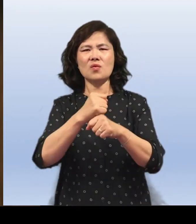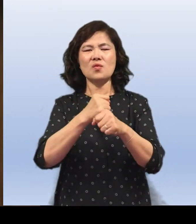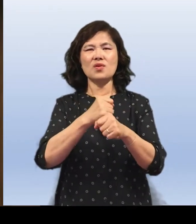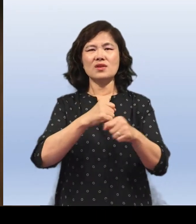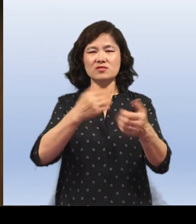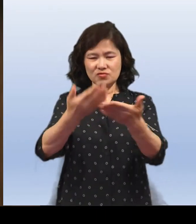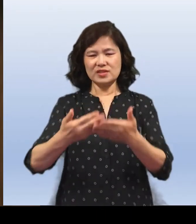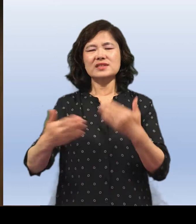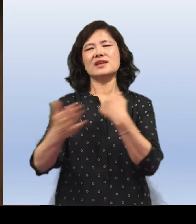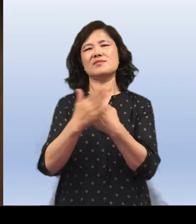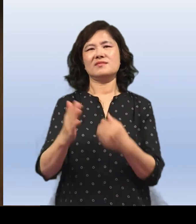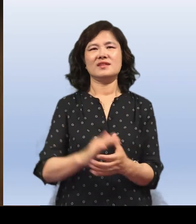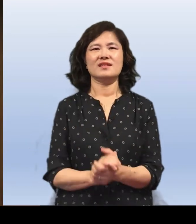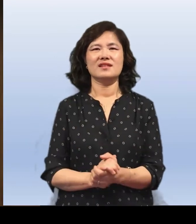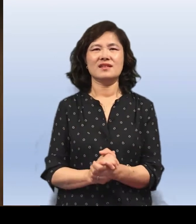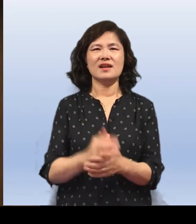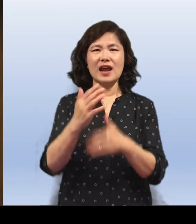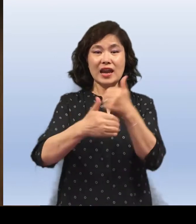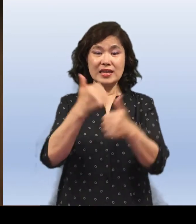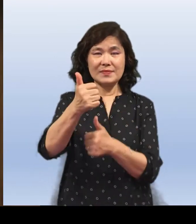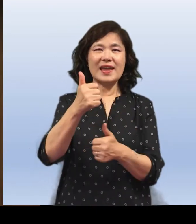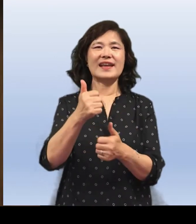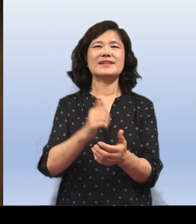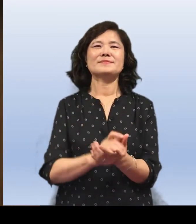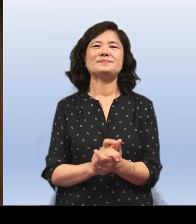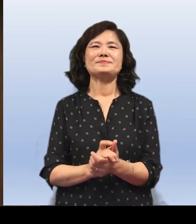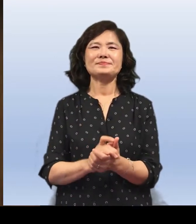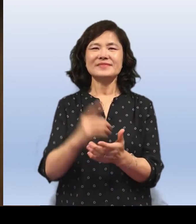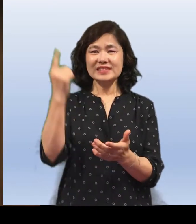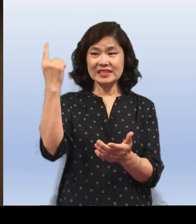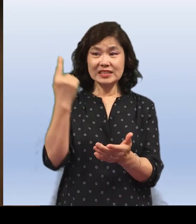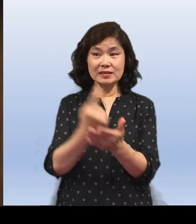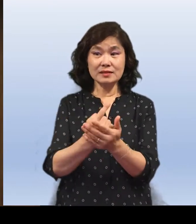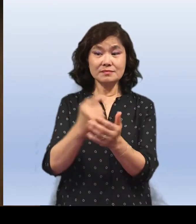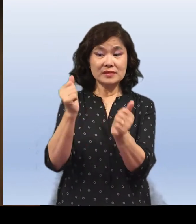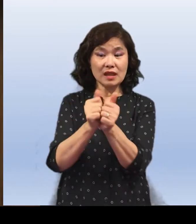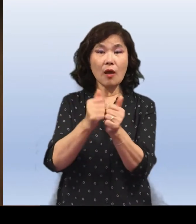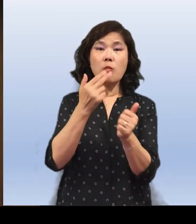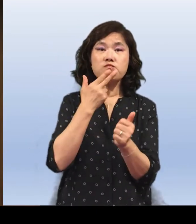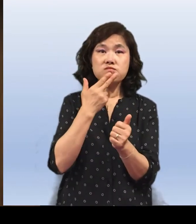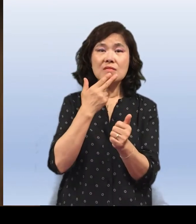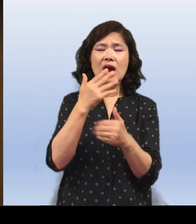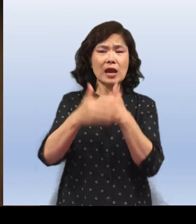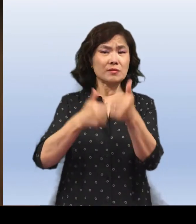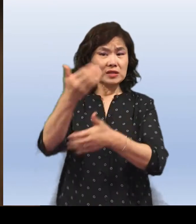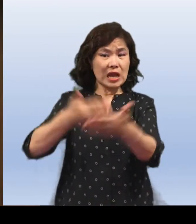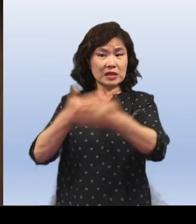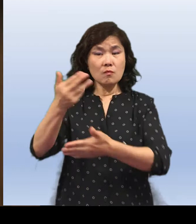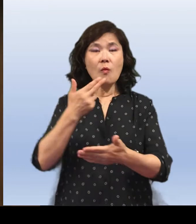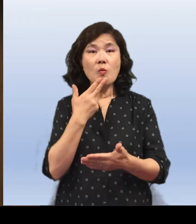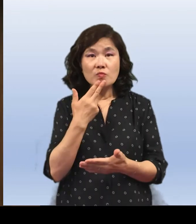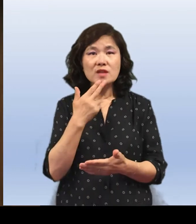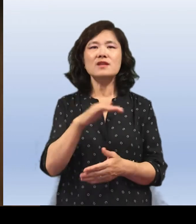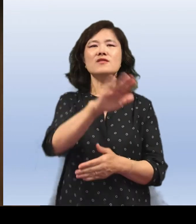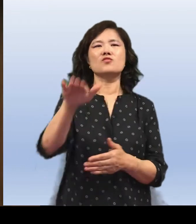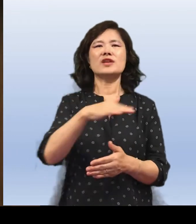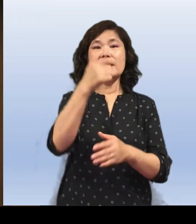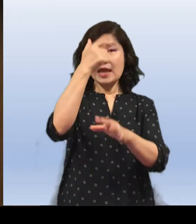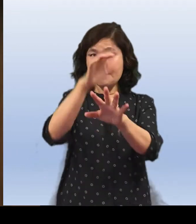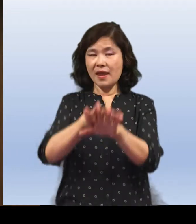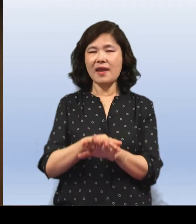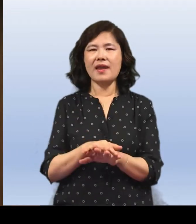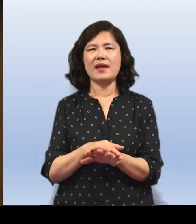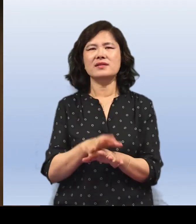다스려 주시기 때문입니다. 여러분, 하나님의 임재가 없는, 하나님과의 깊은 사귐이 없는 우리의